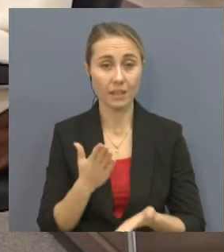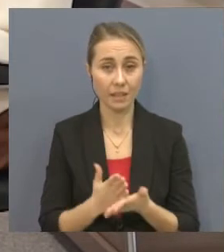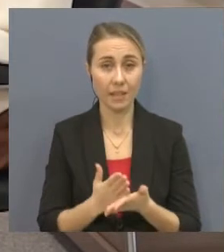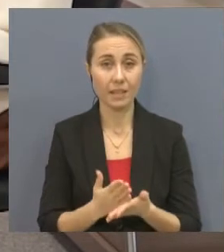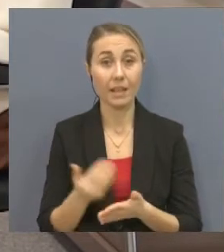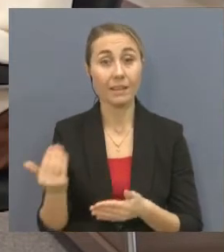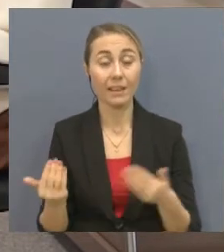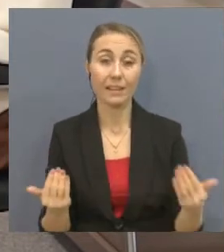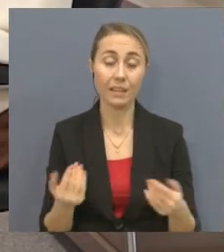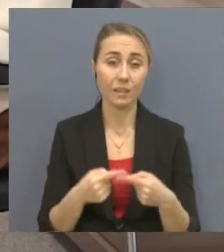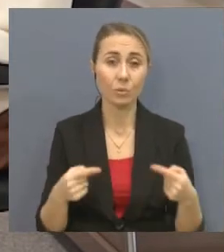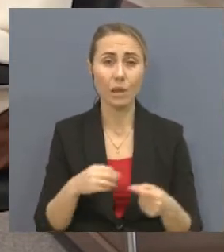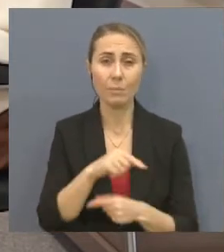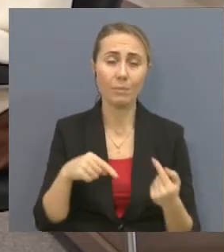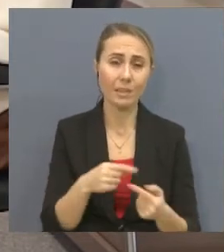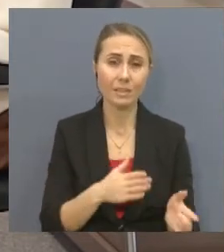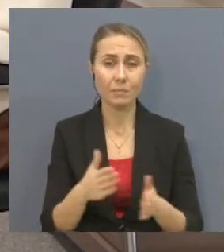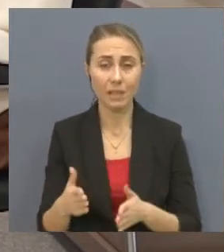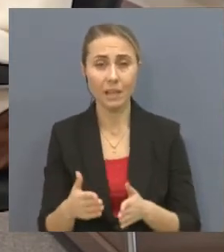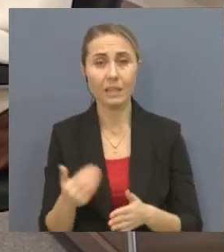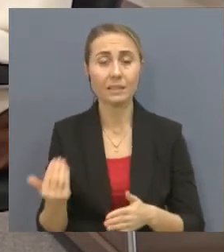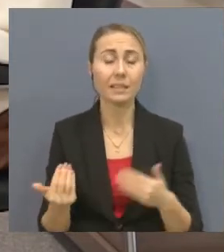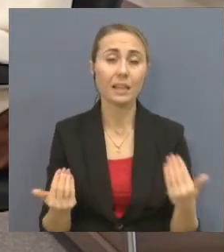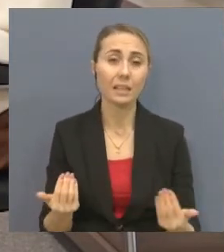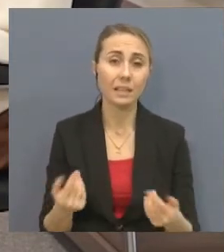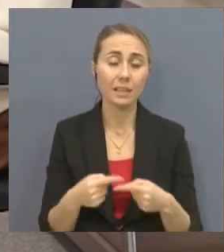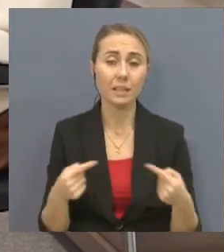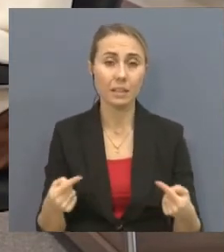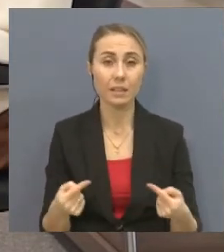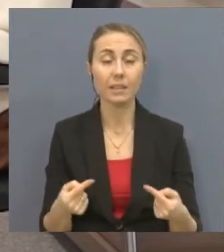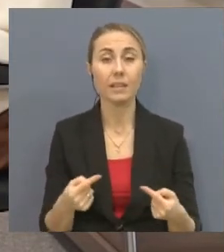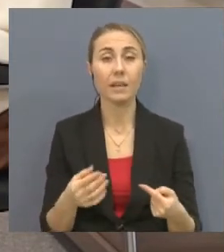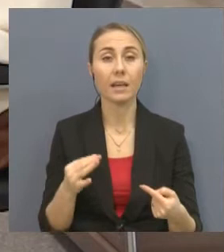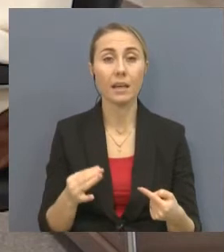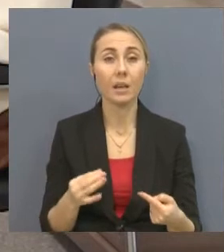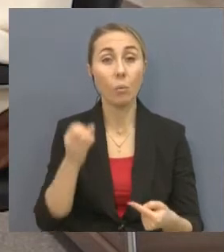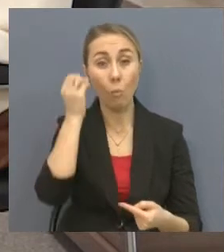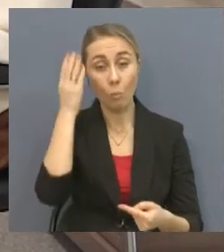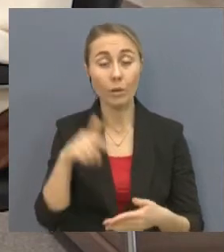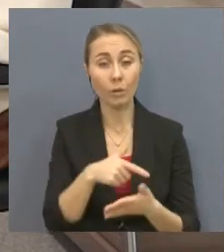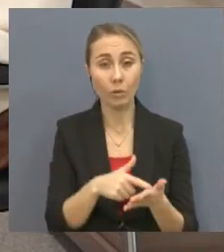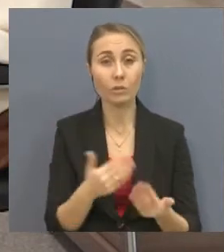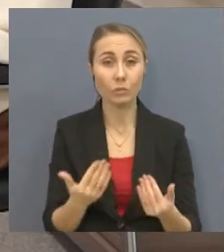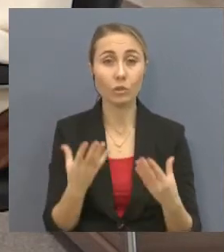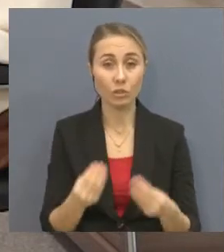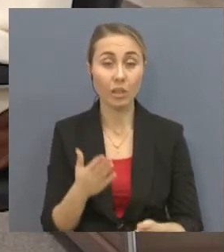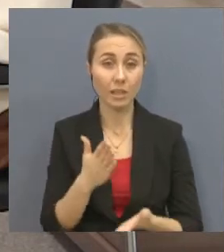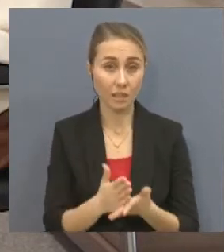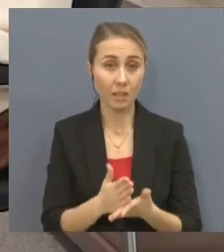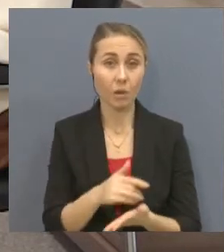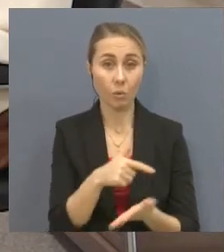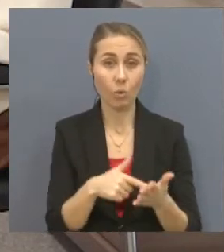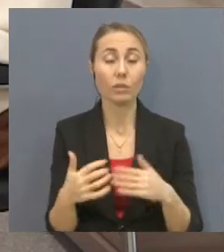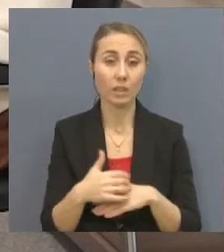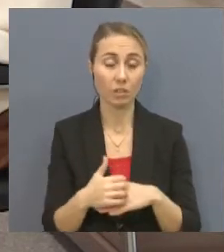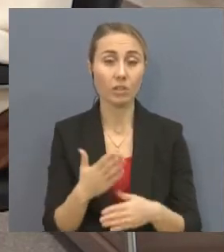есть те или иные бизнес-процессы те или иные какие-то элементы умного города уже на сегодняшний день существует в городе cue